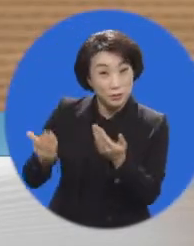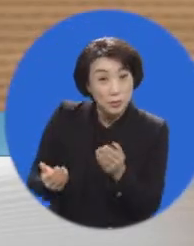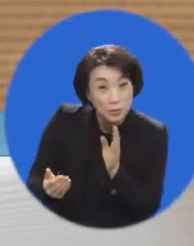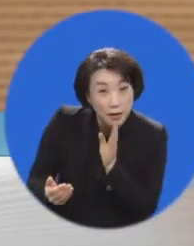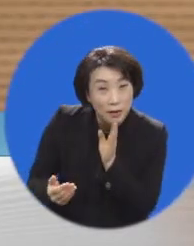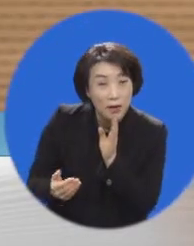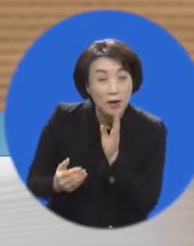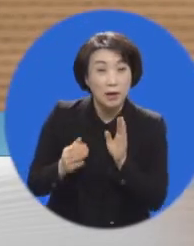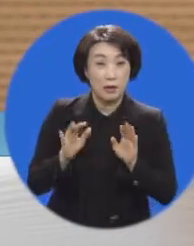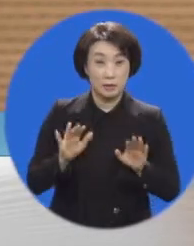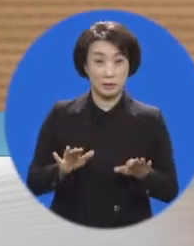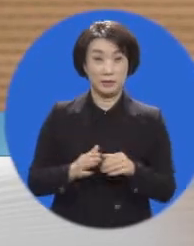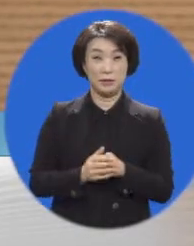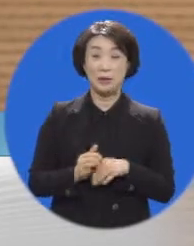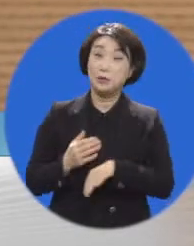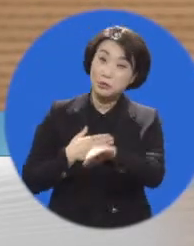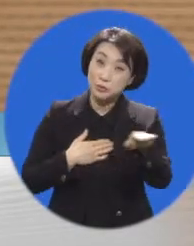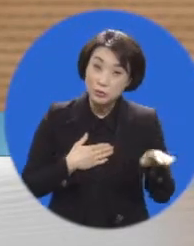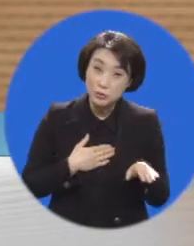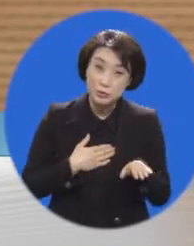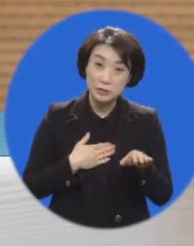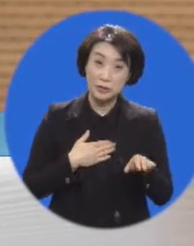근데 너희가